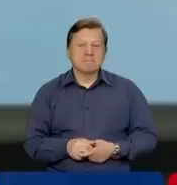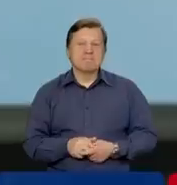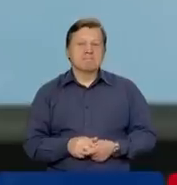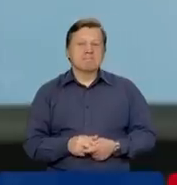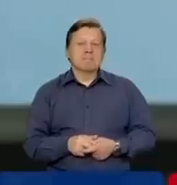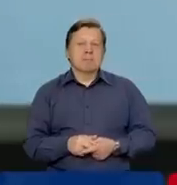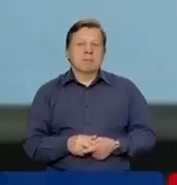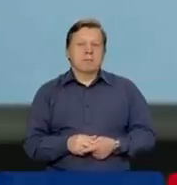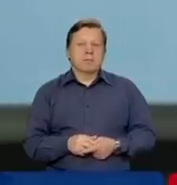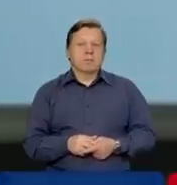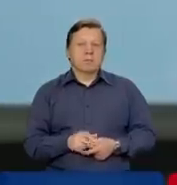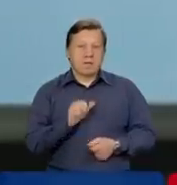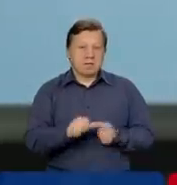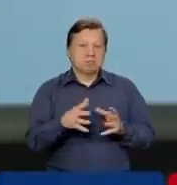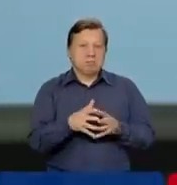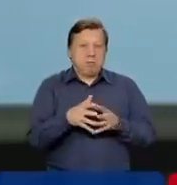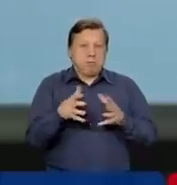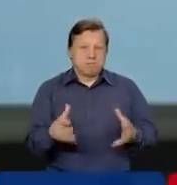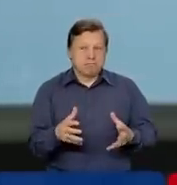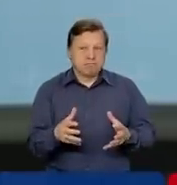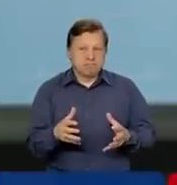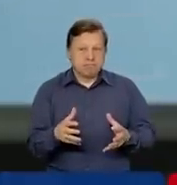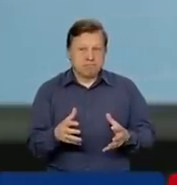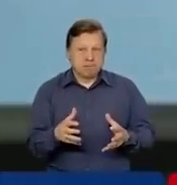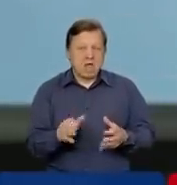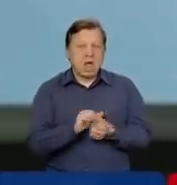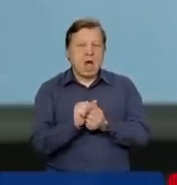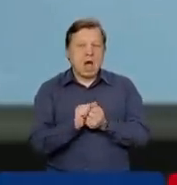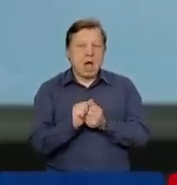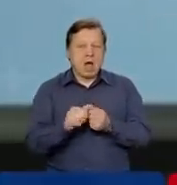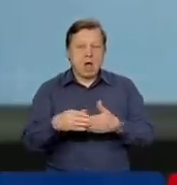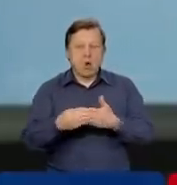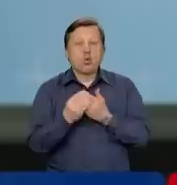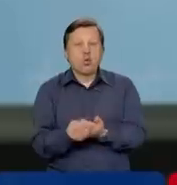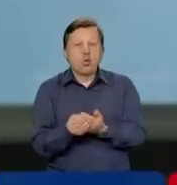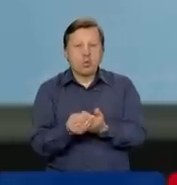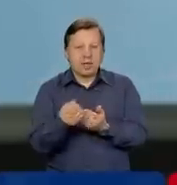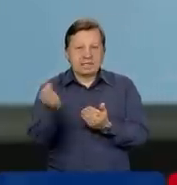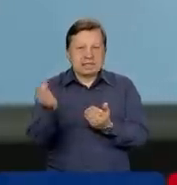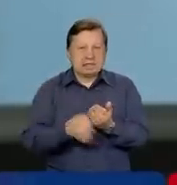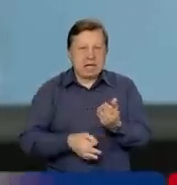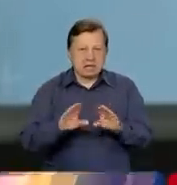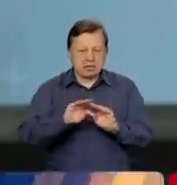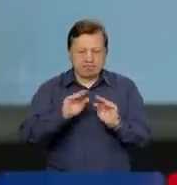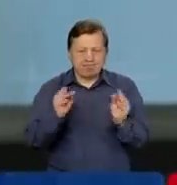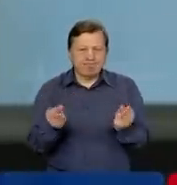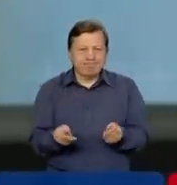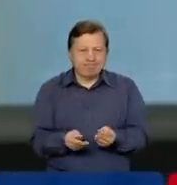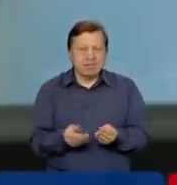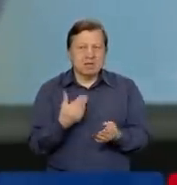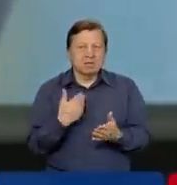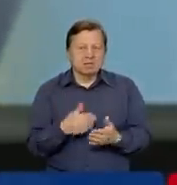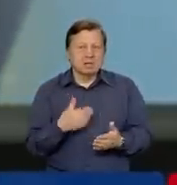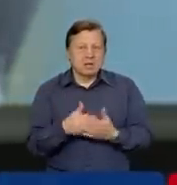prostu duży, natomiast cienkie są ściany, no i wtedy jest problem z funkcją